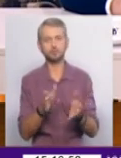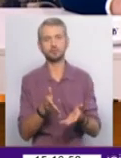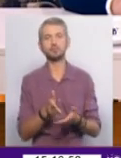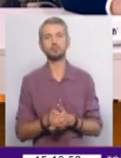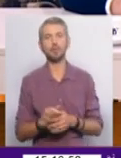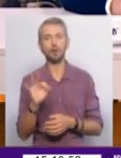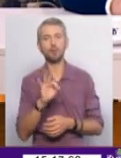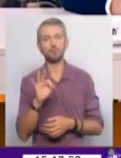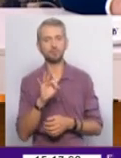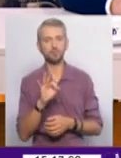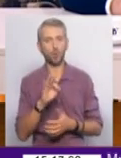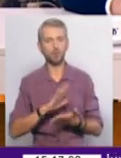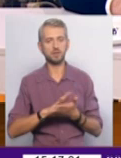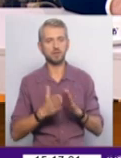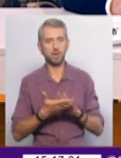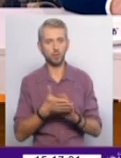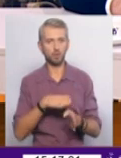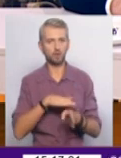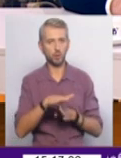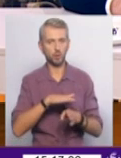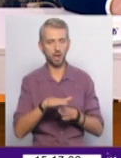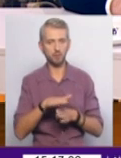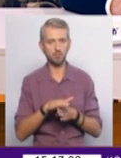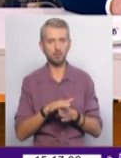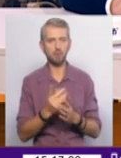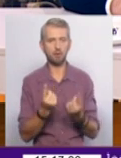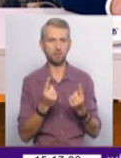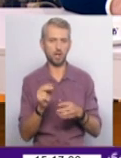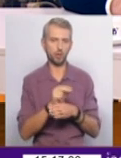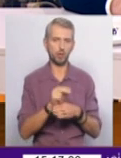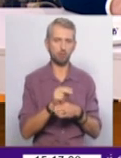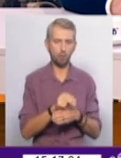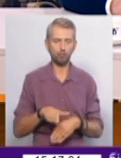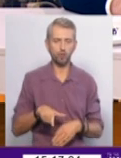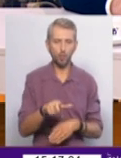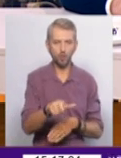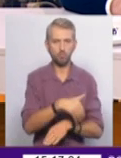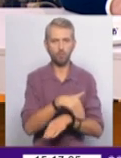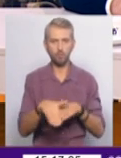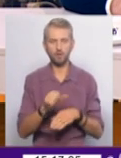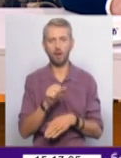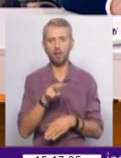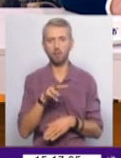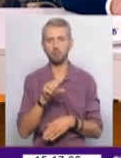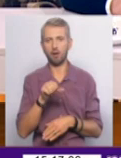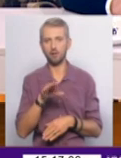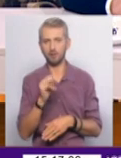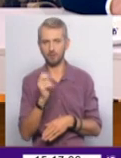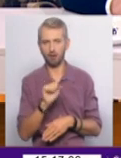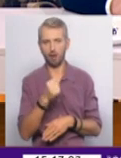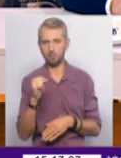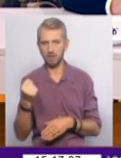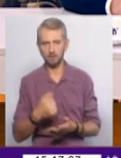з приводу і стану виконання капітального ремонту дороги по вулиці Алматинській. На сьогоднішній день, з